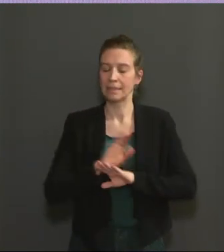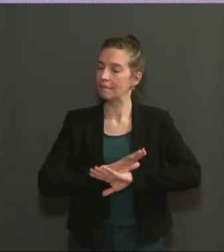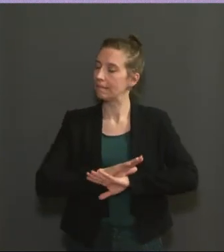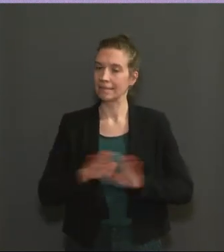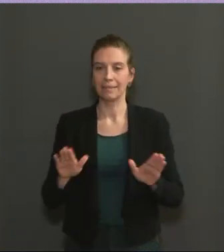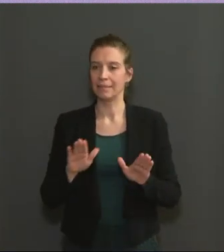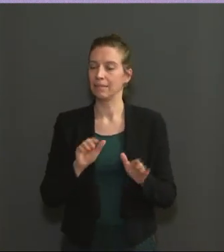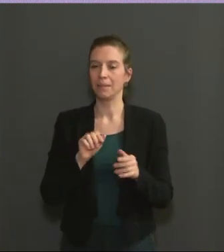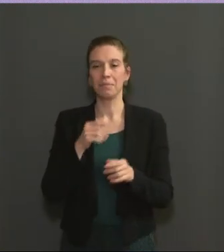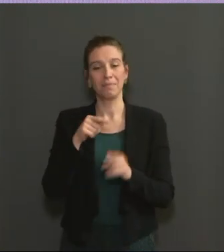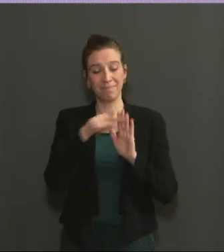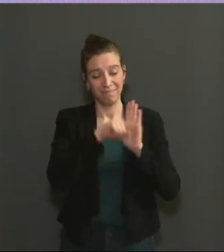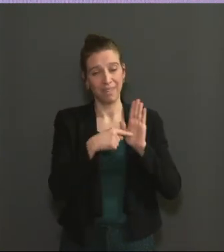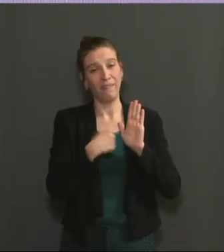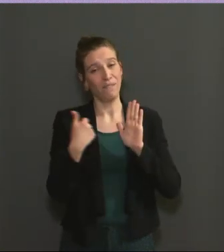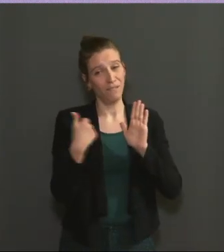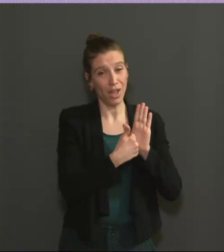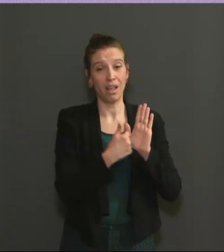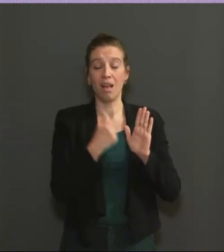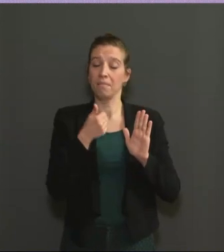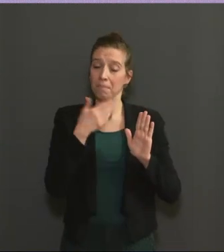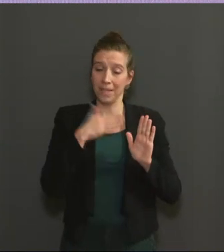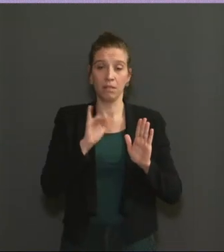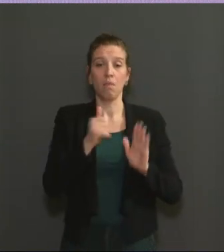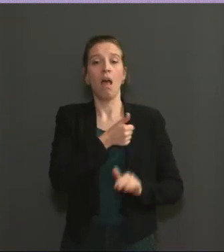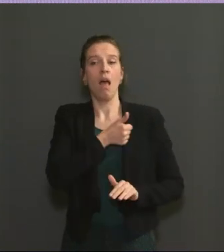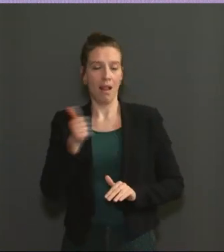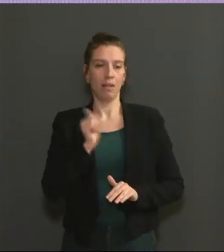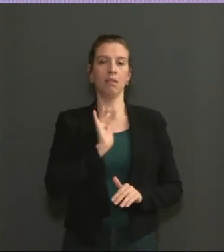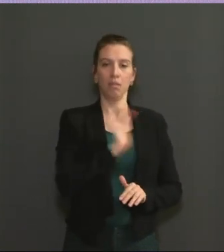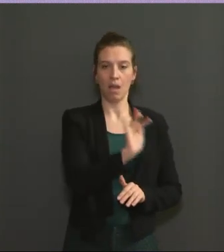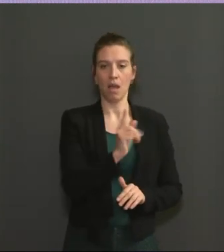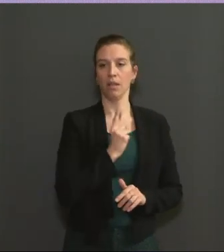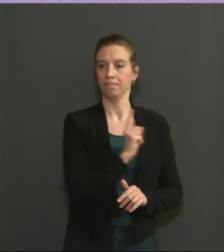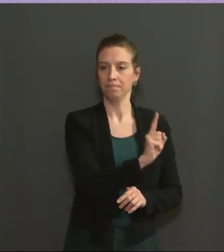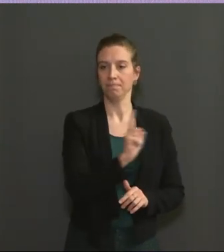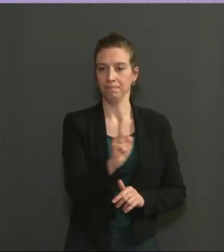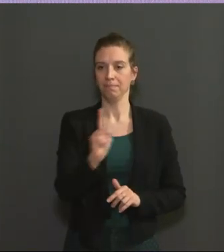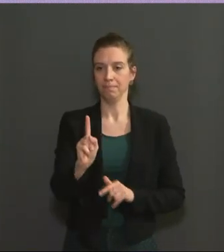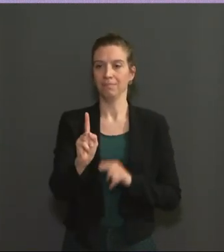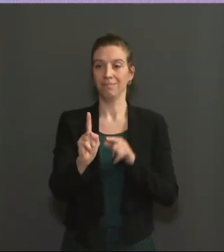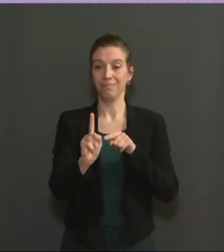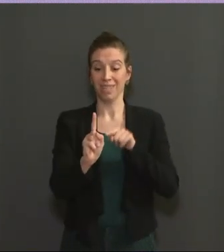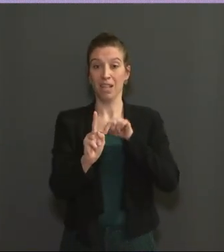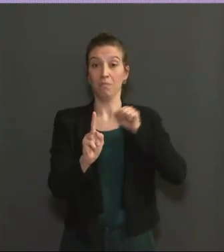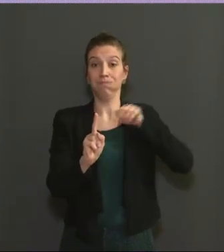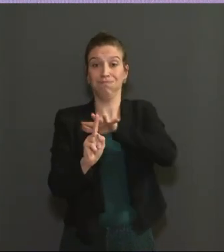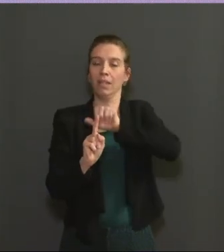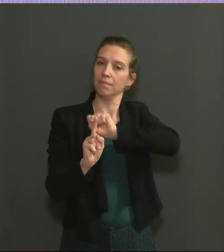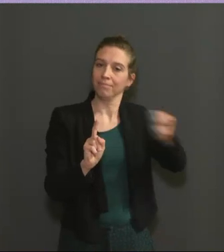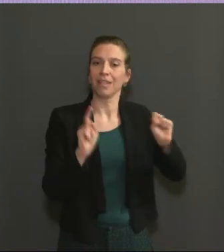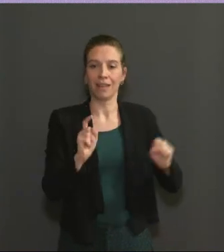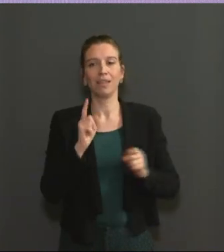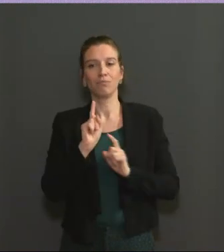drukke situaties zowel in de winkel als voor de winkel in de winkelstraten roepen iereen ook op om